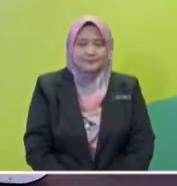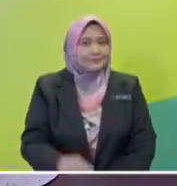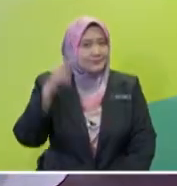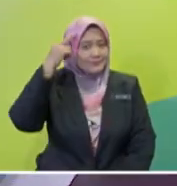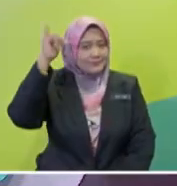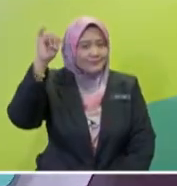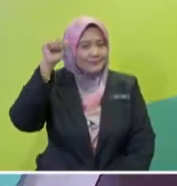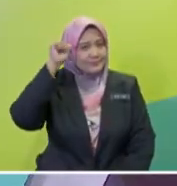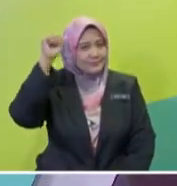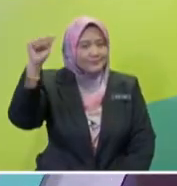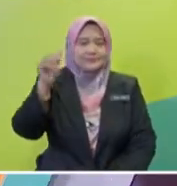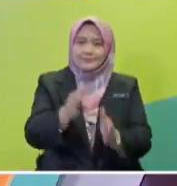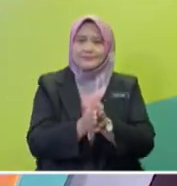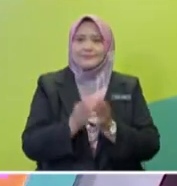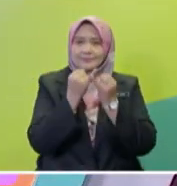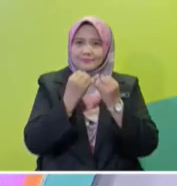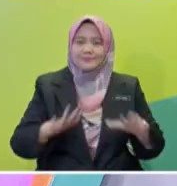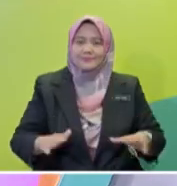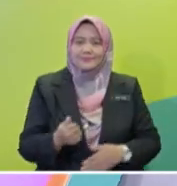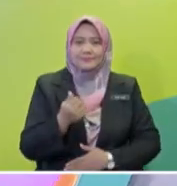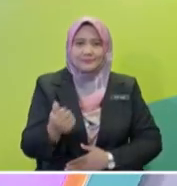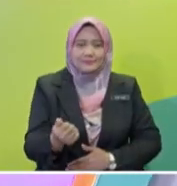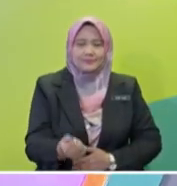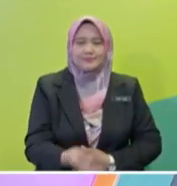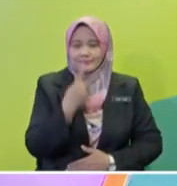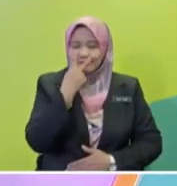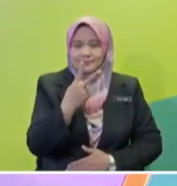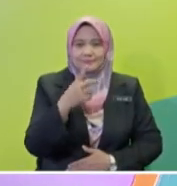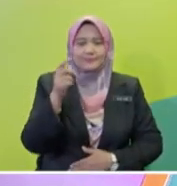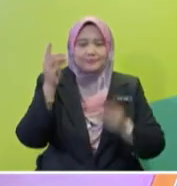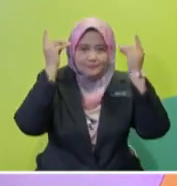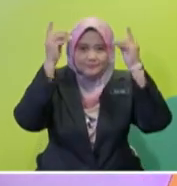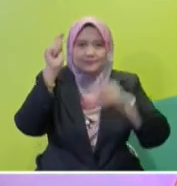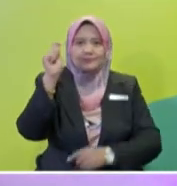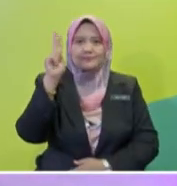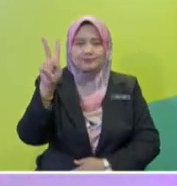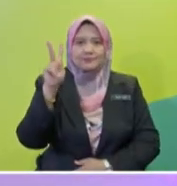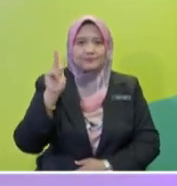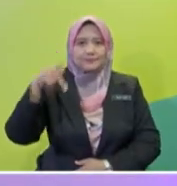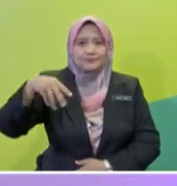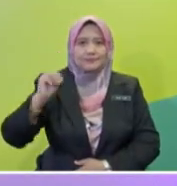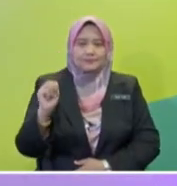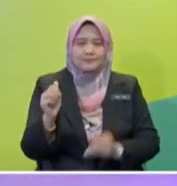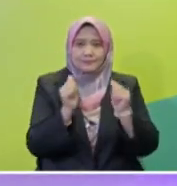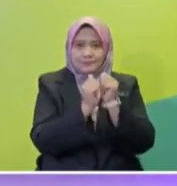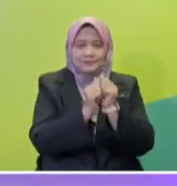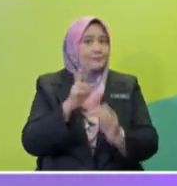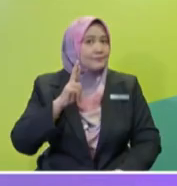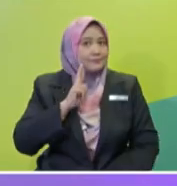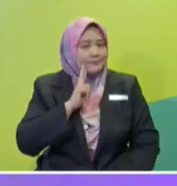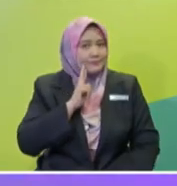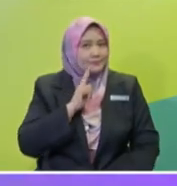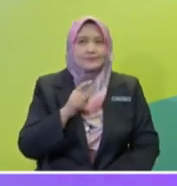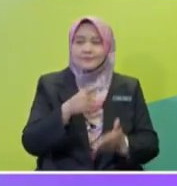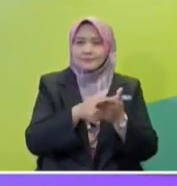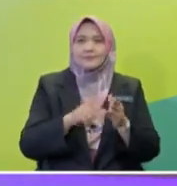Assalamualaikum salam sejahtera anda sudah menyaksikan hari ini bersama-sama dengan serial silahkan pengacara Anda apa